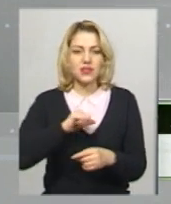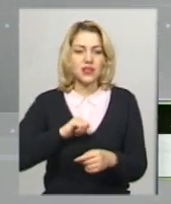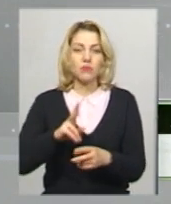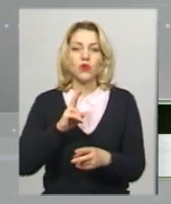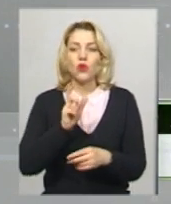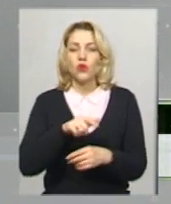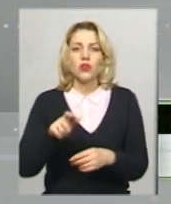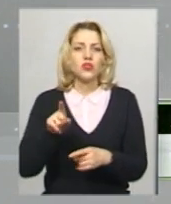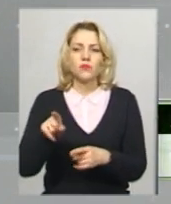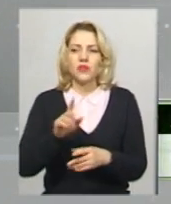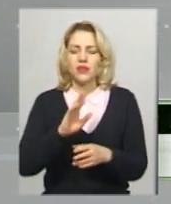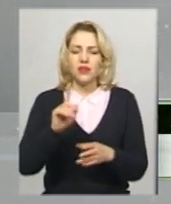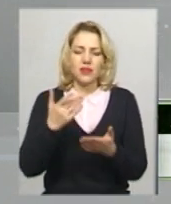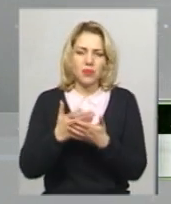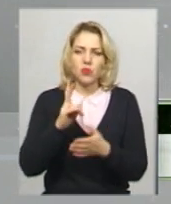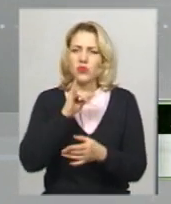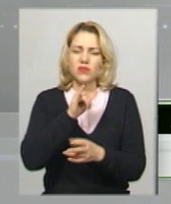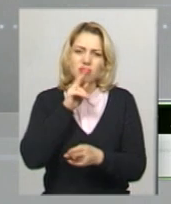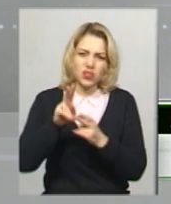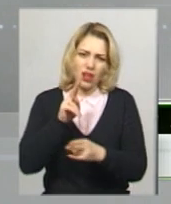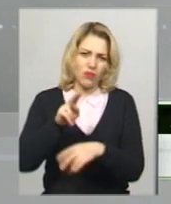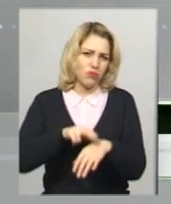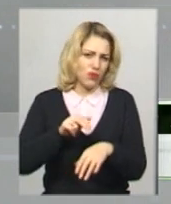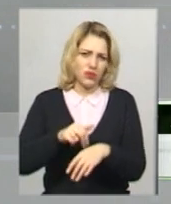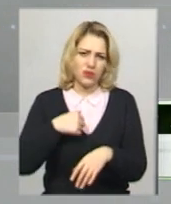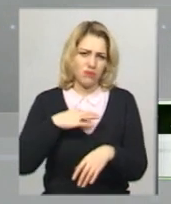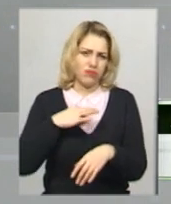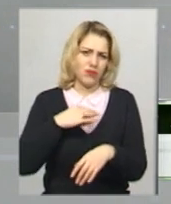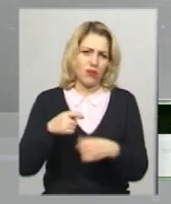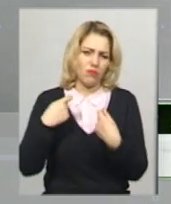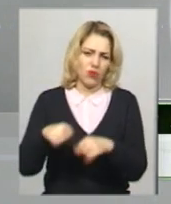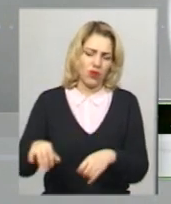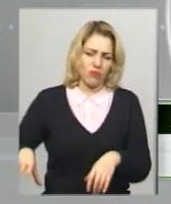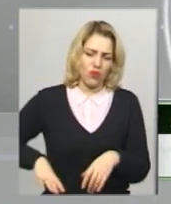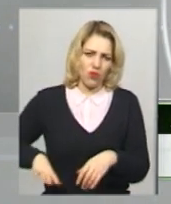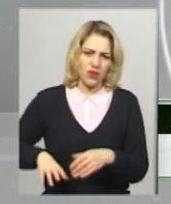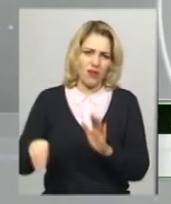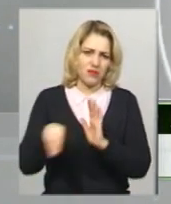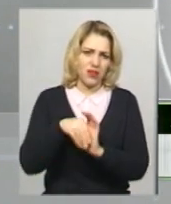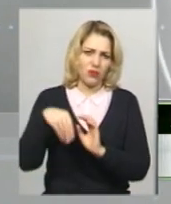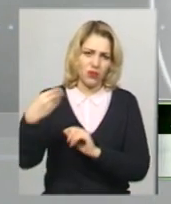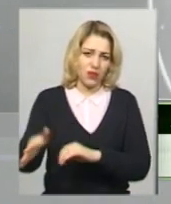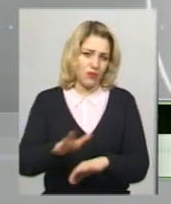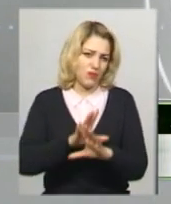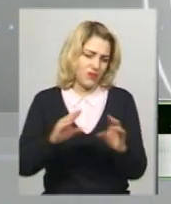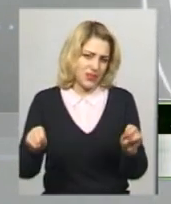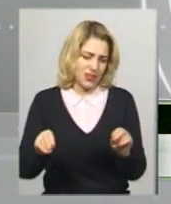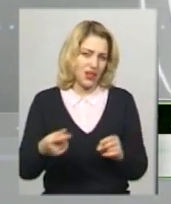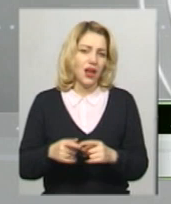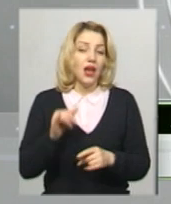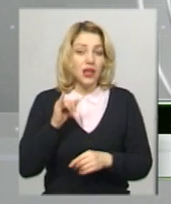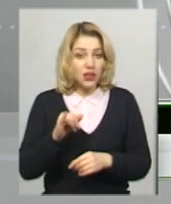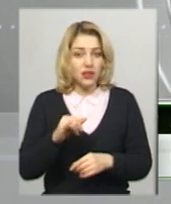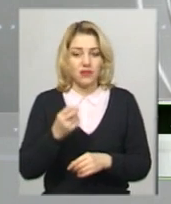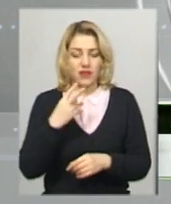каже, що б ви там не писали, куди б ви не звертались, я продам одного коня, відкуплюся і нічого вам не вийде. 12 січня